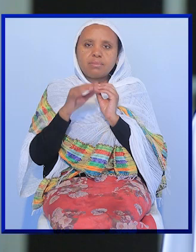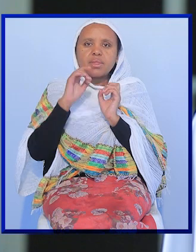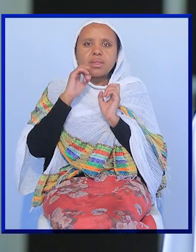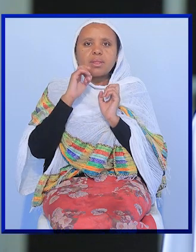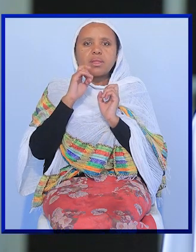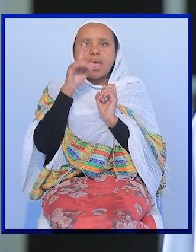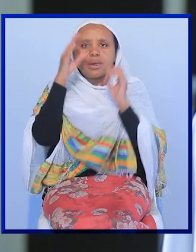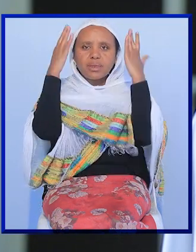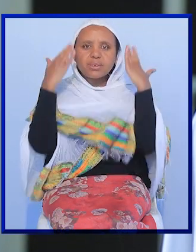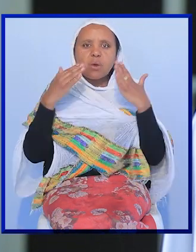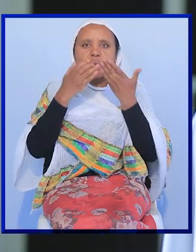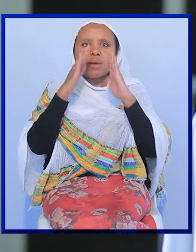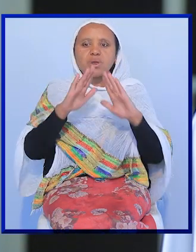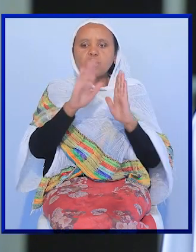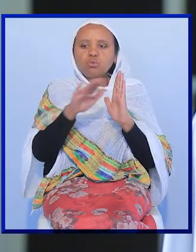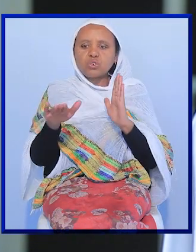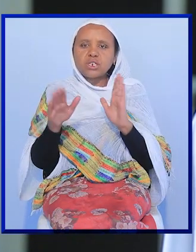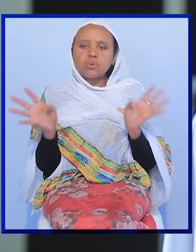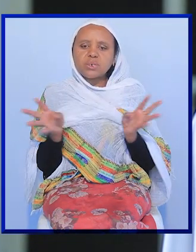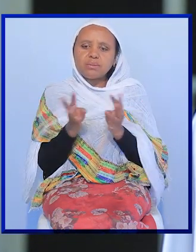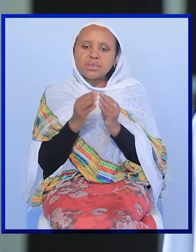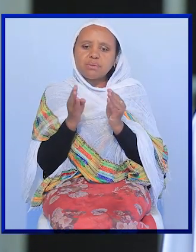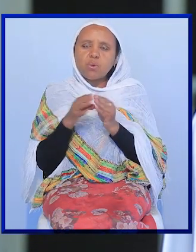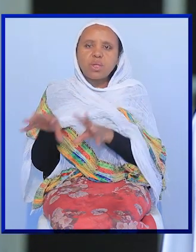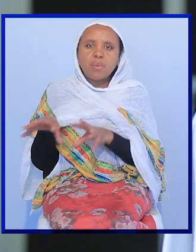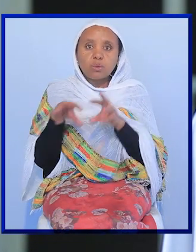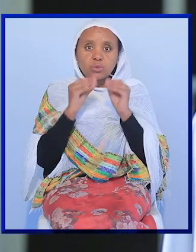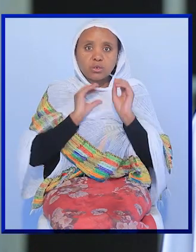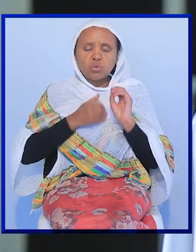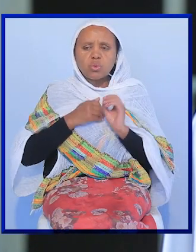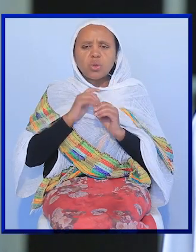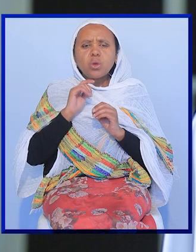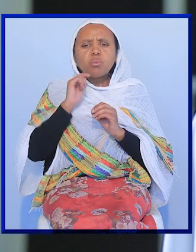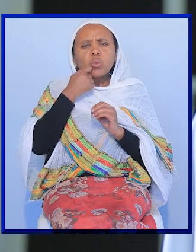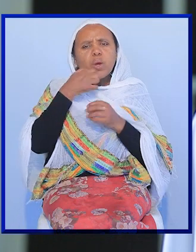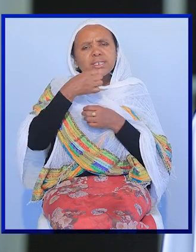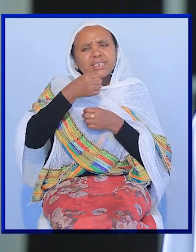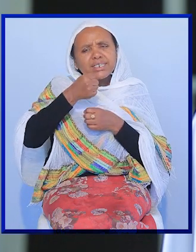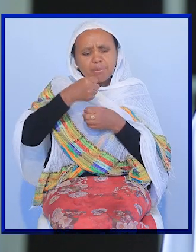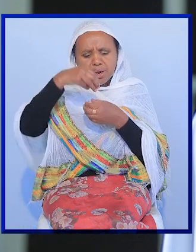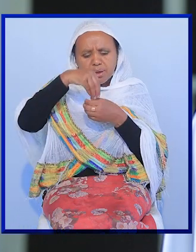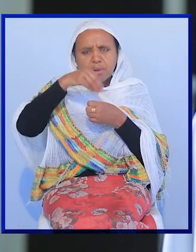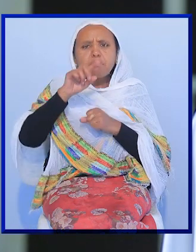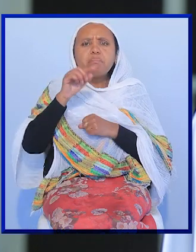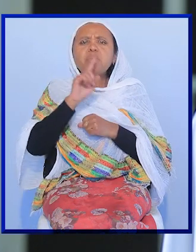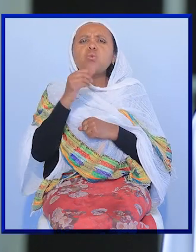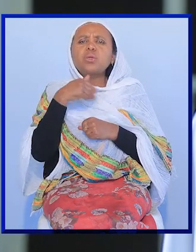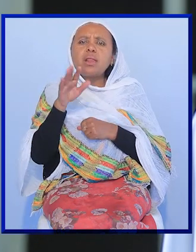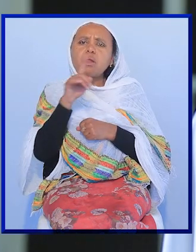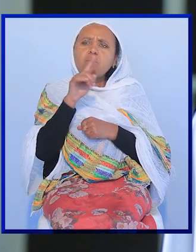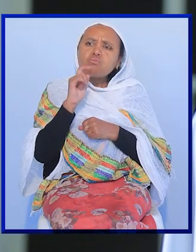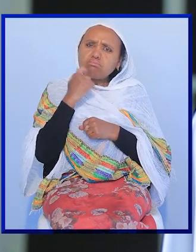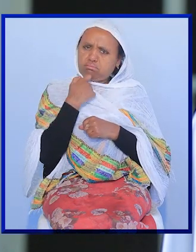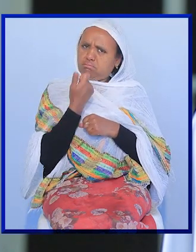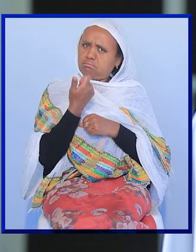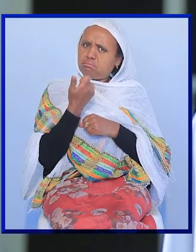አንድ ግብጻዊ መምህር ልጆቻቸውን ሰብስበው ተማሪዎቻቸውን ብርቱካን ሲጨመቅ ምን ይወጣል? አንዳንድ የብርቱካን ጭማቂ ግራ